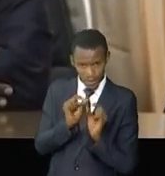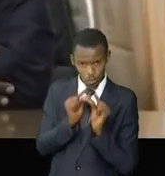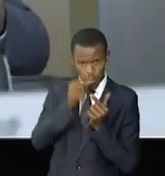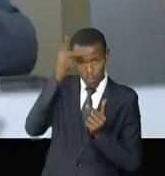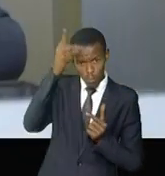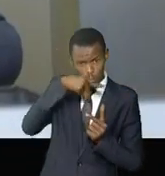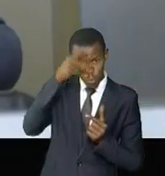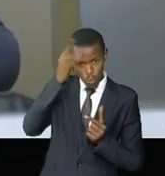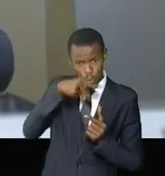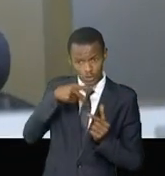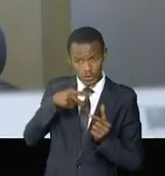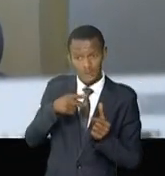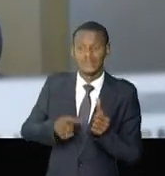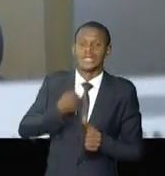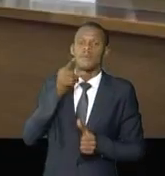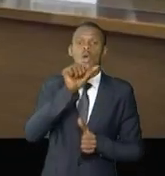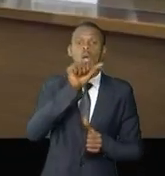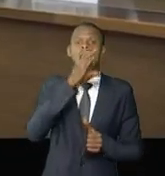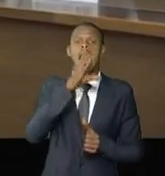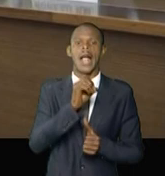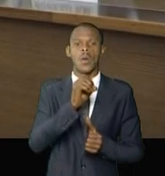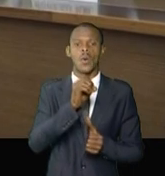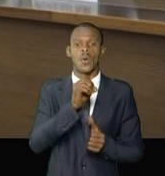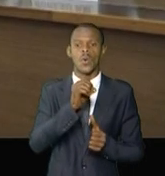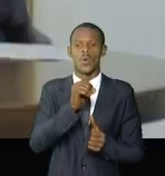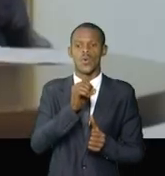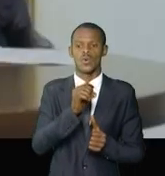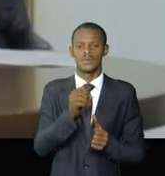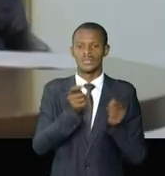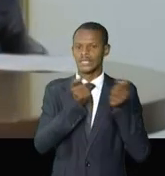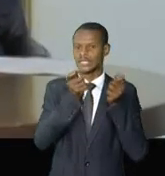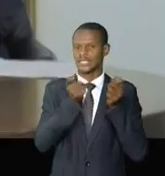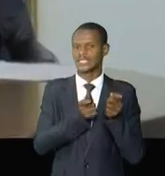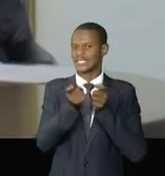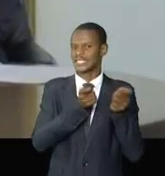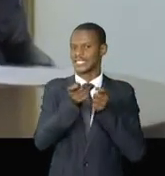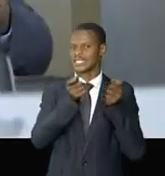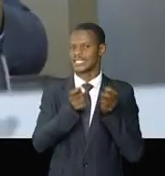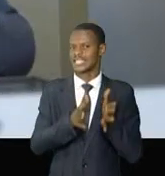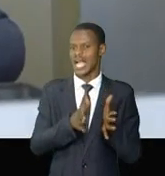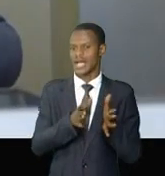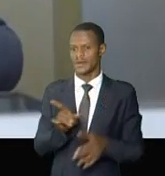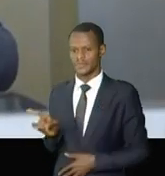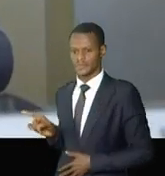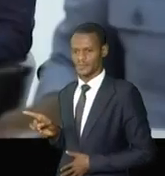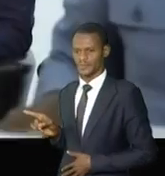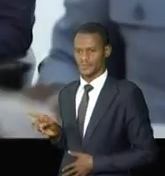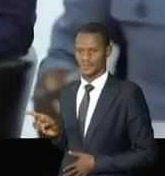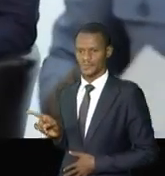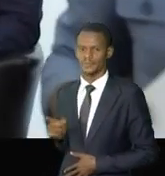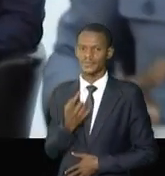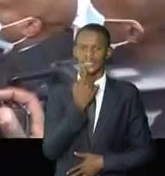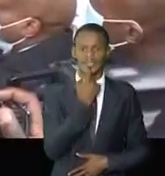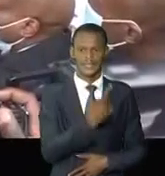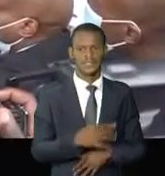Congo avec à sa tête son secrétaire général Roger Mwamba. Nous allons lui apporter des contributions. D'abord